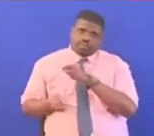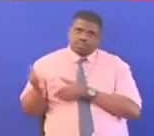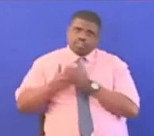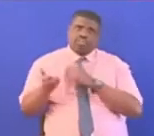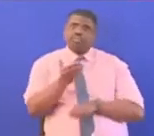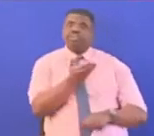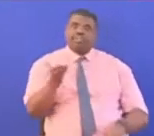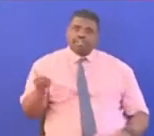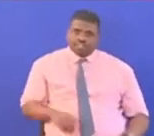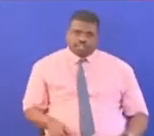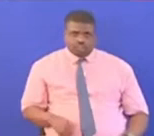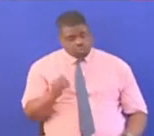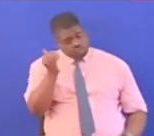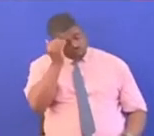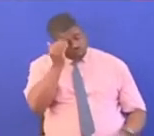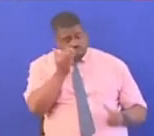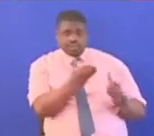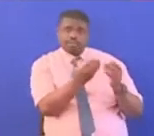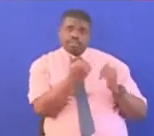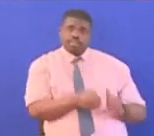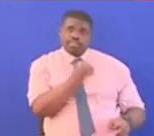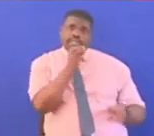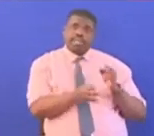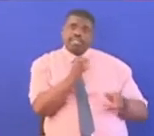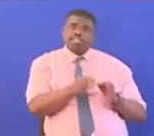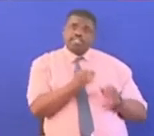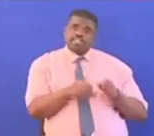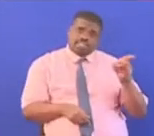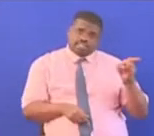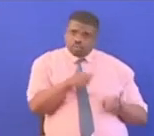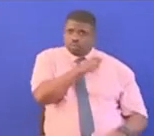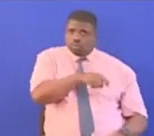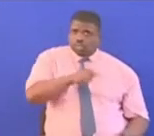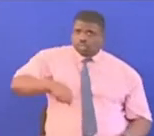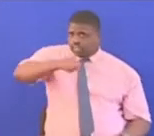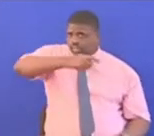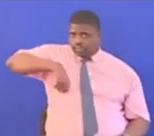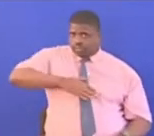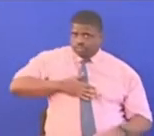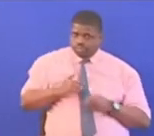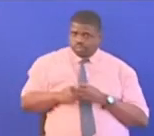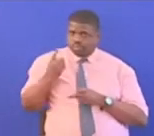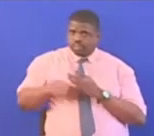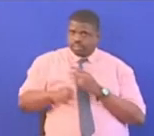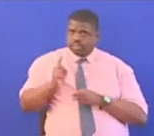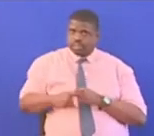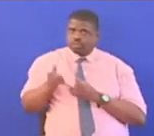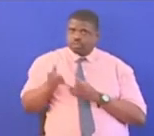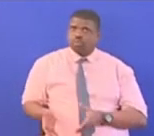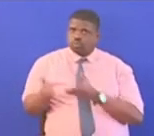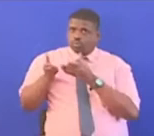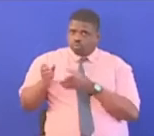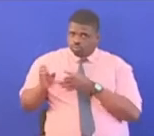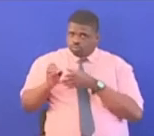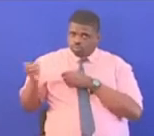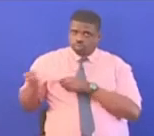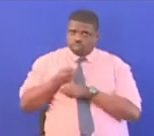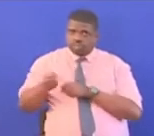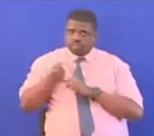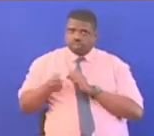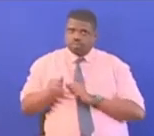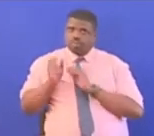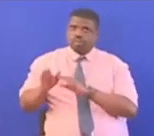mengine kwa kuzingatia mahitaji halisi ya wananchi wetu katika kuinua au kushughulikia masuala yao ya